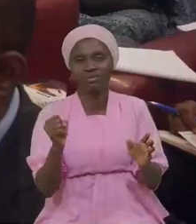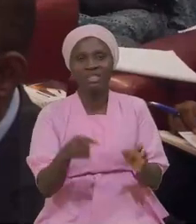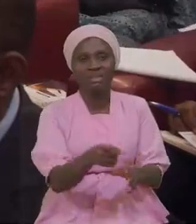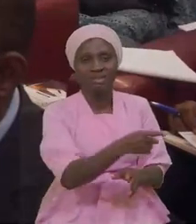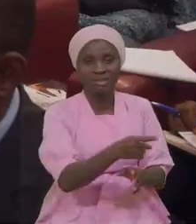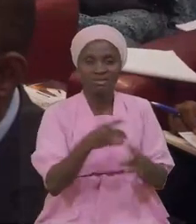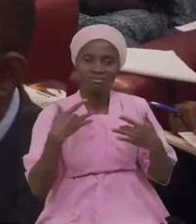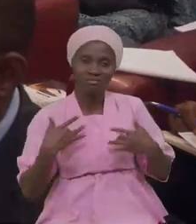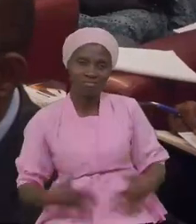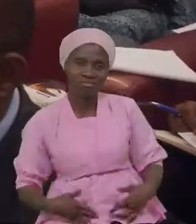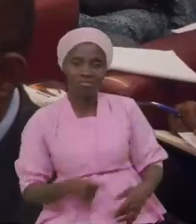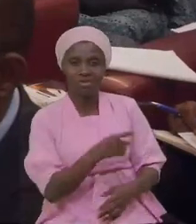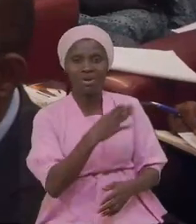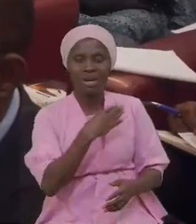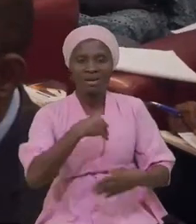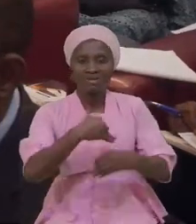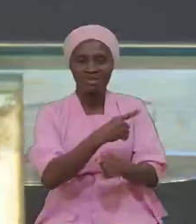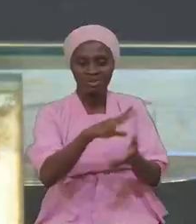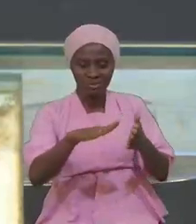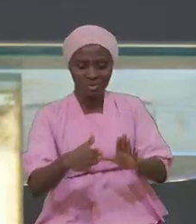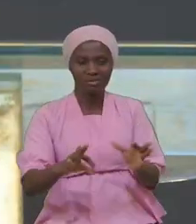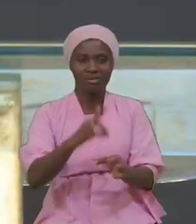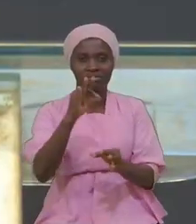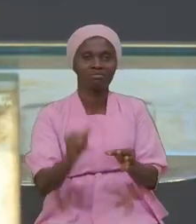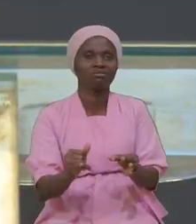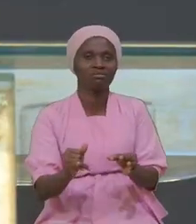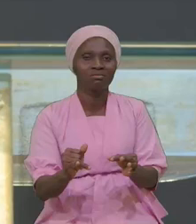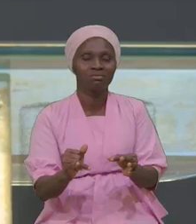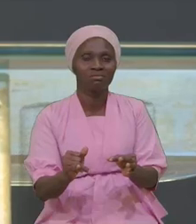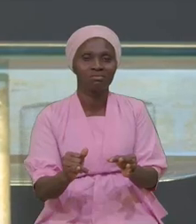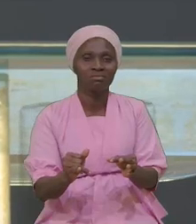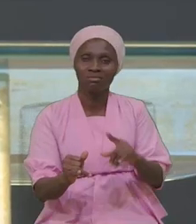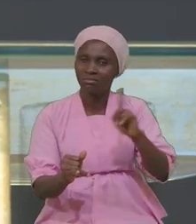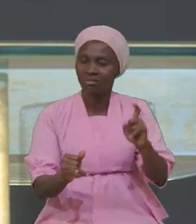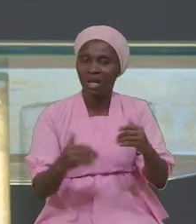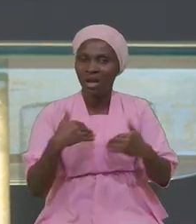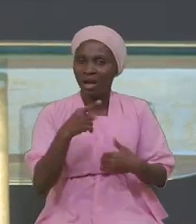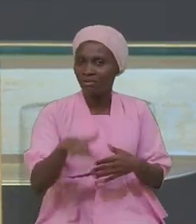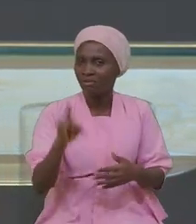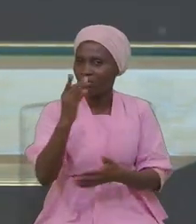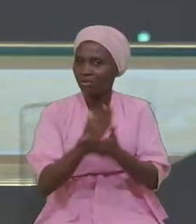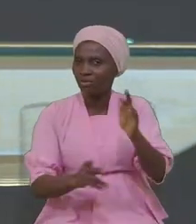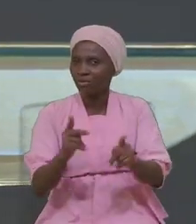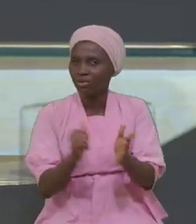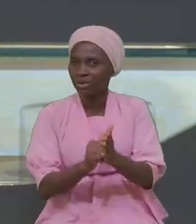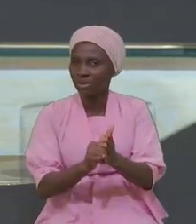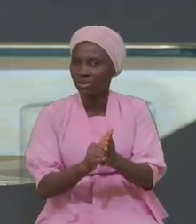découragent. Ces paroles vous rendent mort.